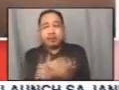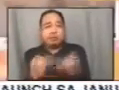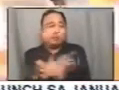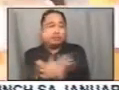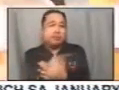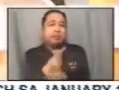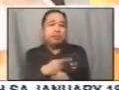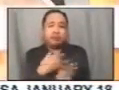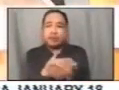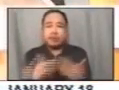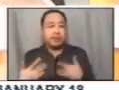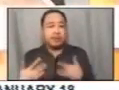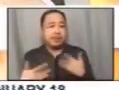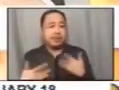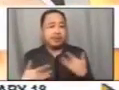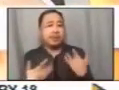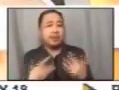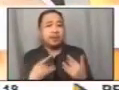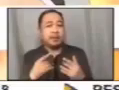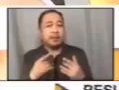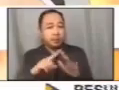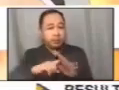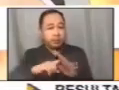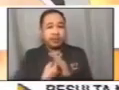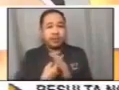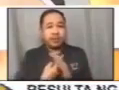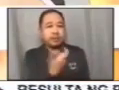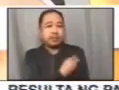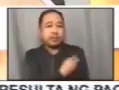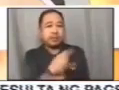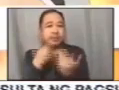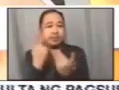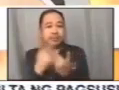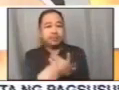ulitin po, Undersecretary Leopoldo Vega mula po sa Department of Health. Salamat po, Yusek.